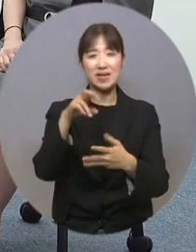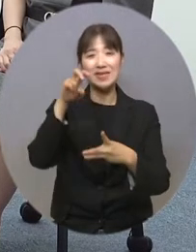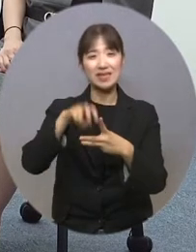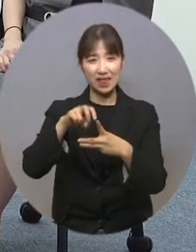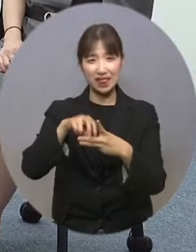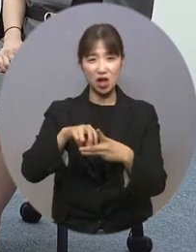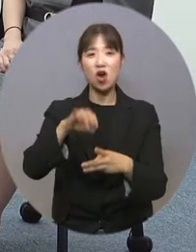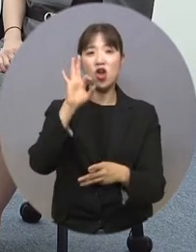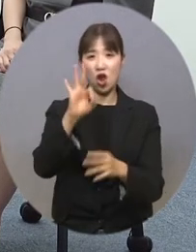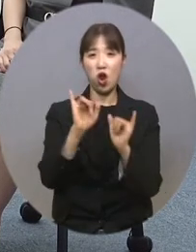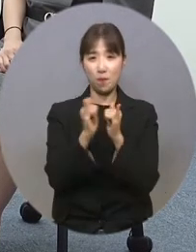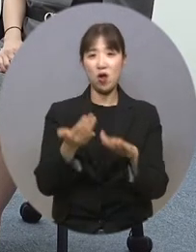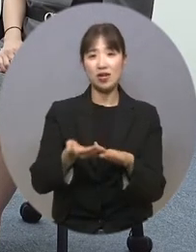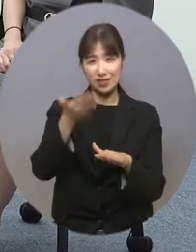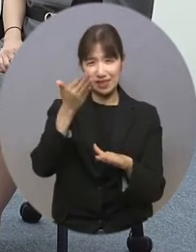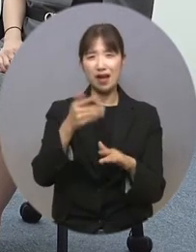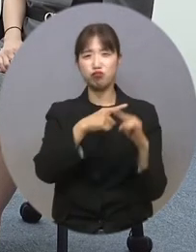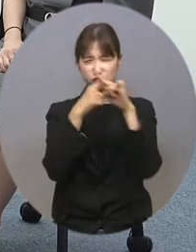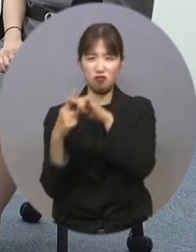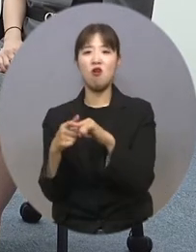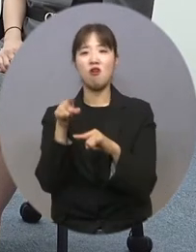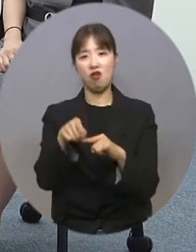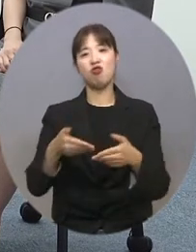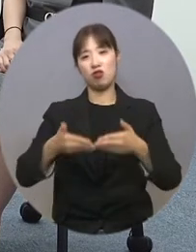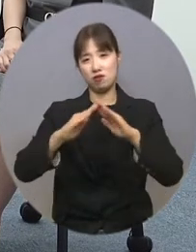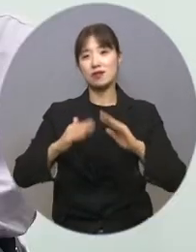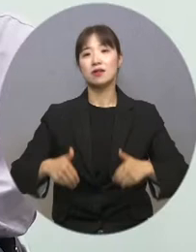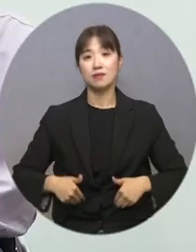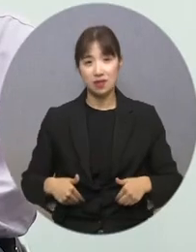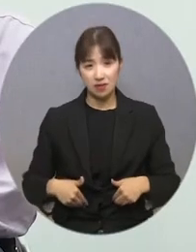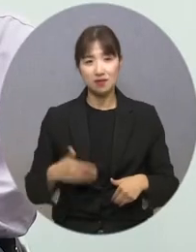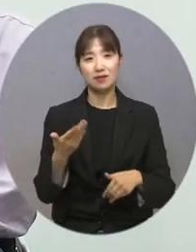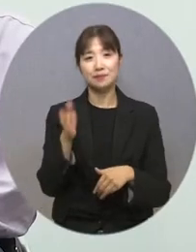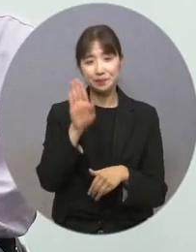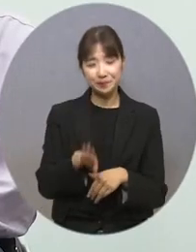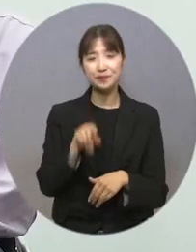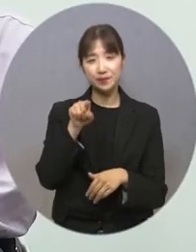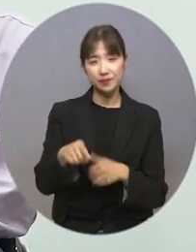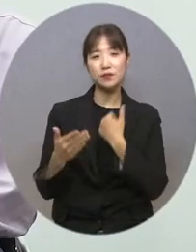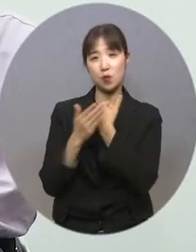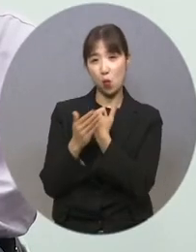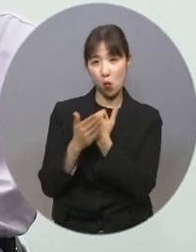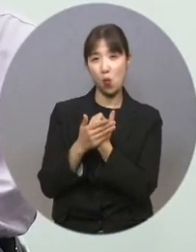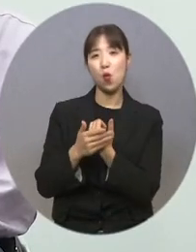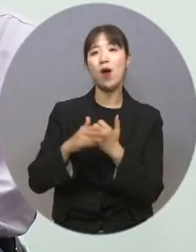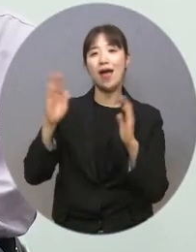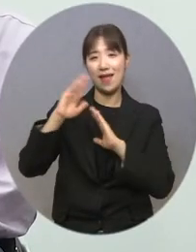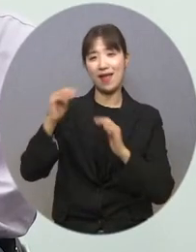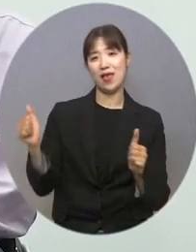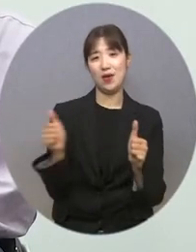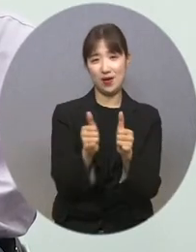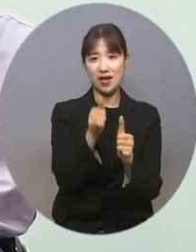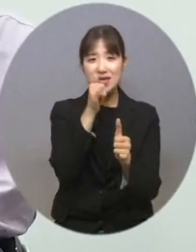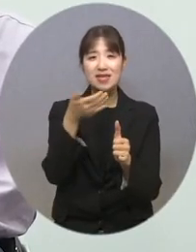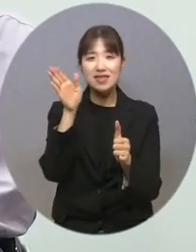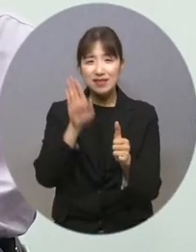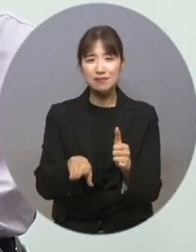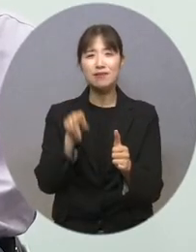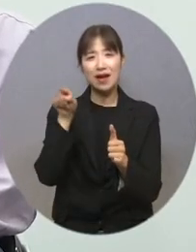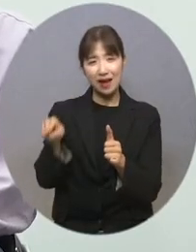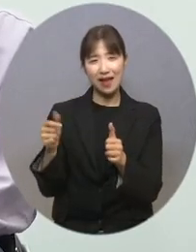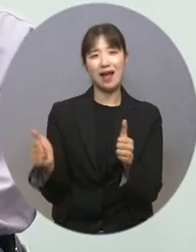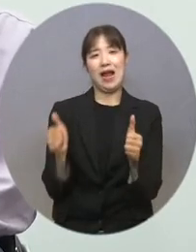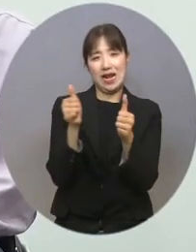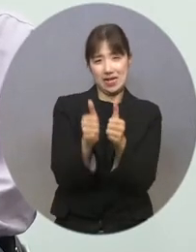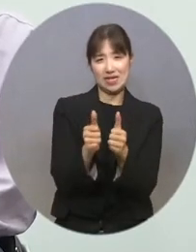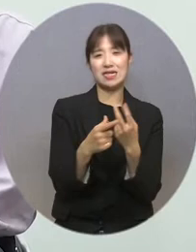의제를 1명이 장애인도 부족한 설치가 되어 있게 되었잖아요 예 근데 그 도우미가 매칭이 더라도 도우미 랑